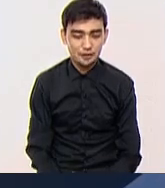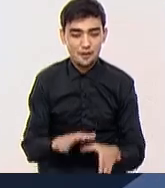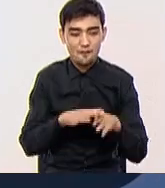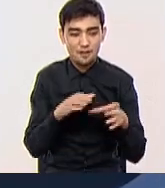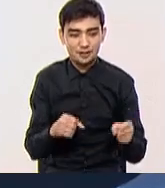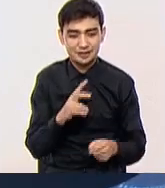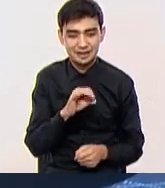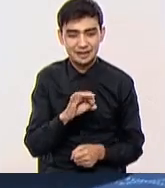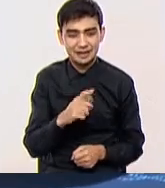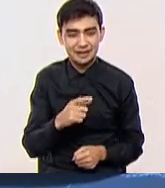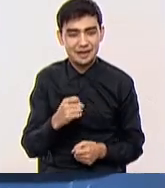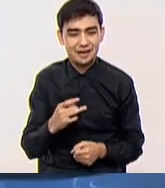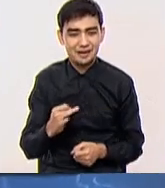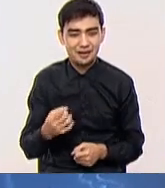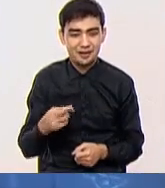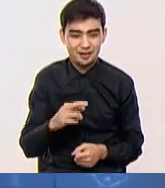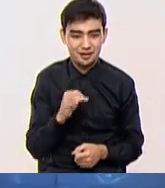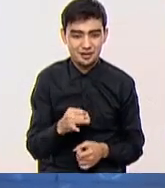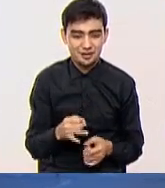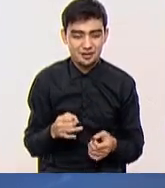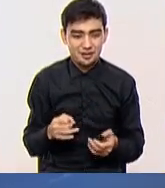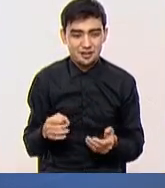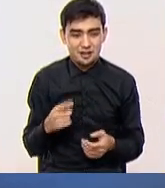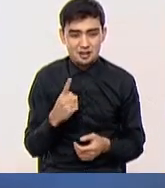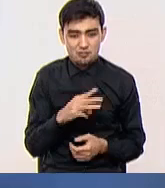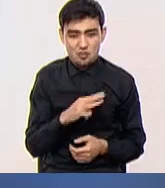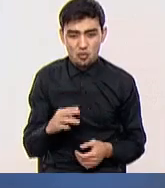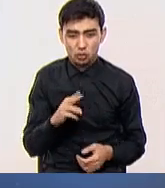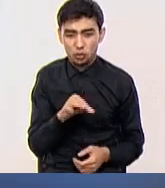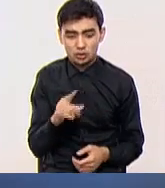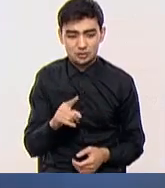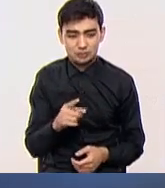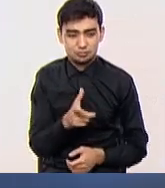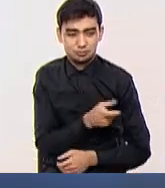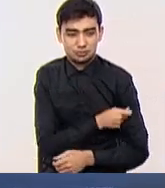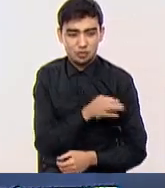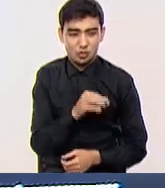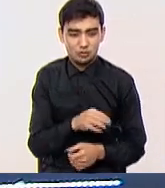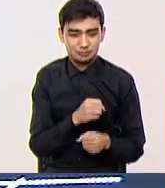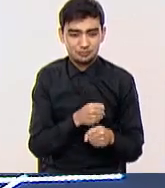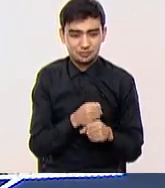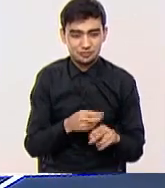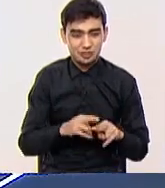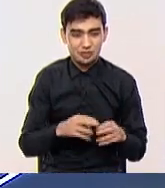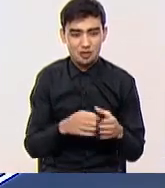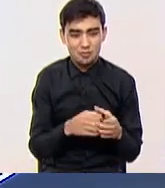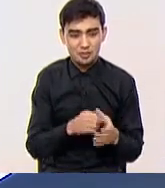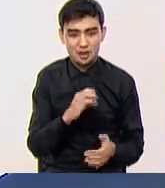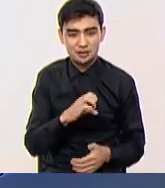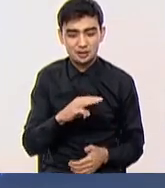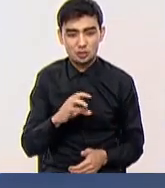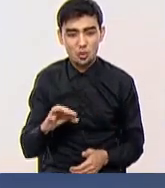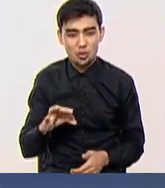Власти Нигерии приняли решение уничтожить более 1 миллиона доз вакцины от коронавируса, произведенных компанией